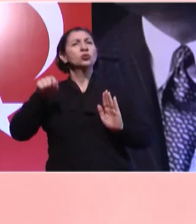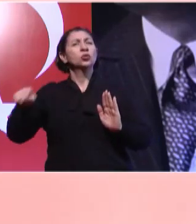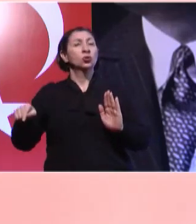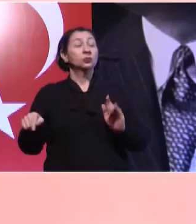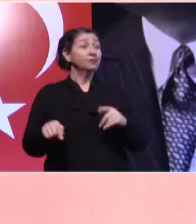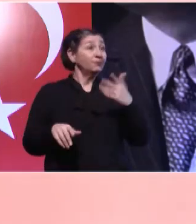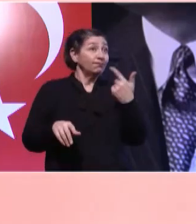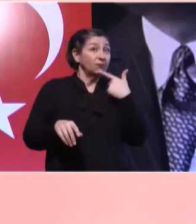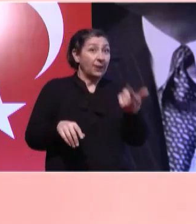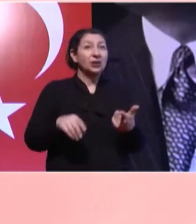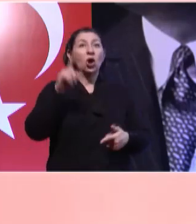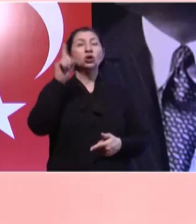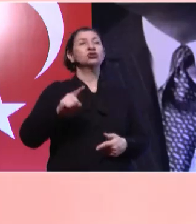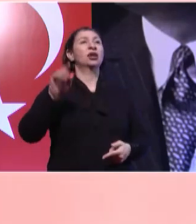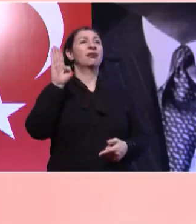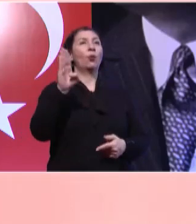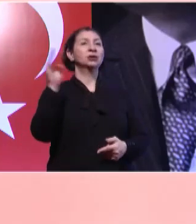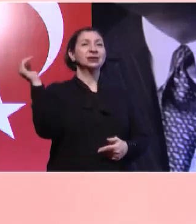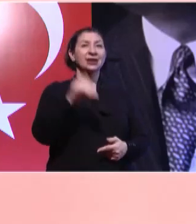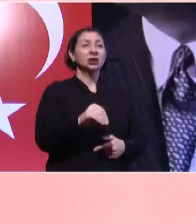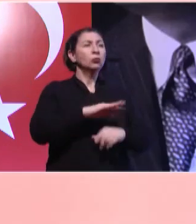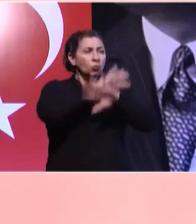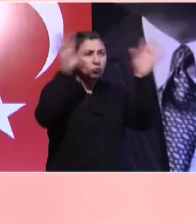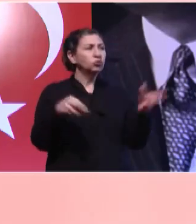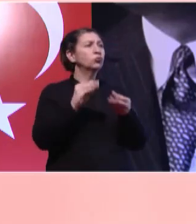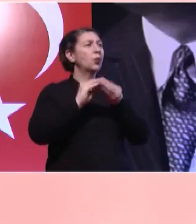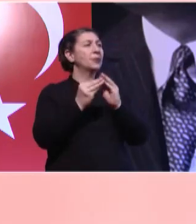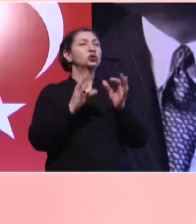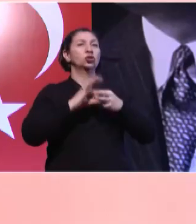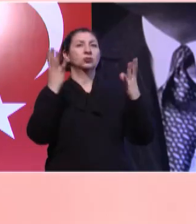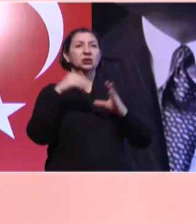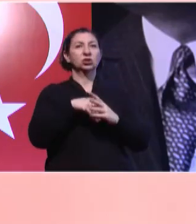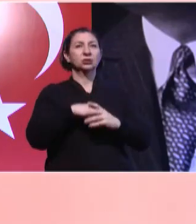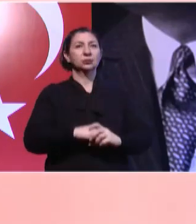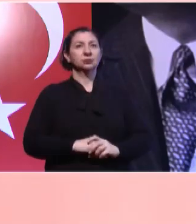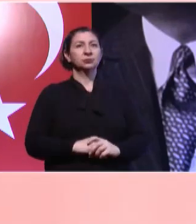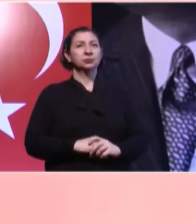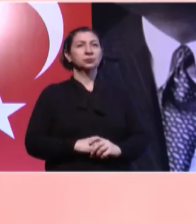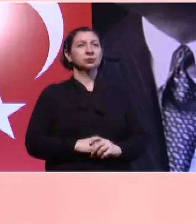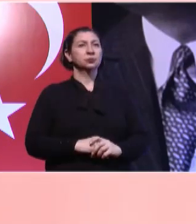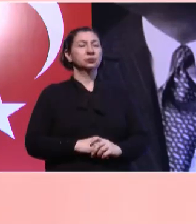Demek ki önce demokrasiyi getireceğiz. Bütün sorunları çözmek için.